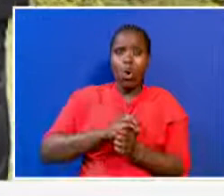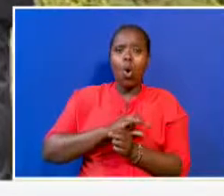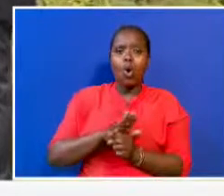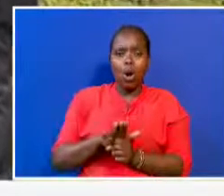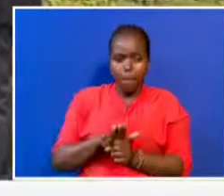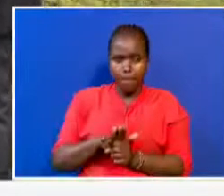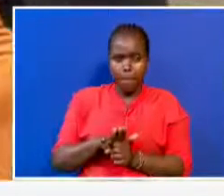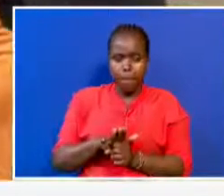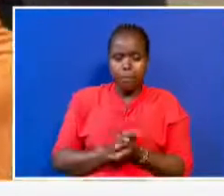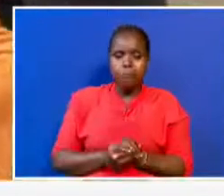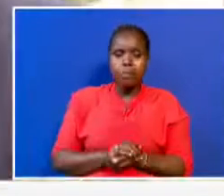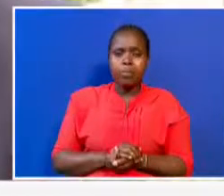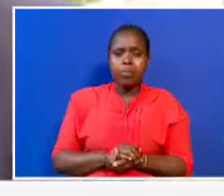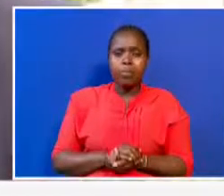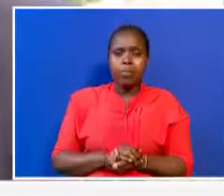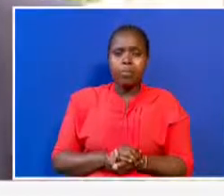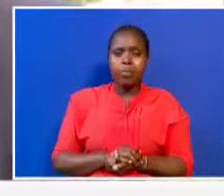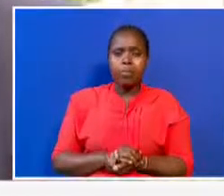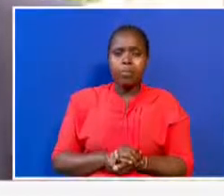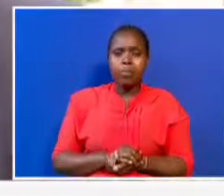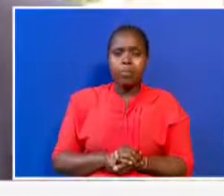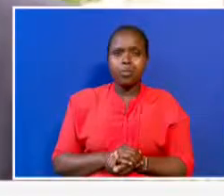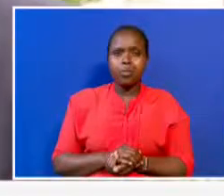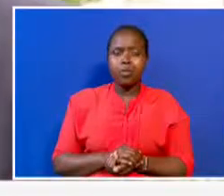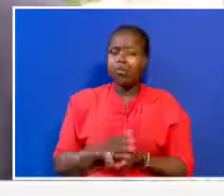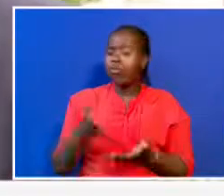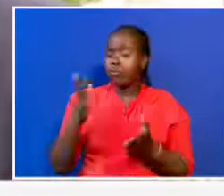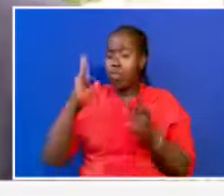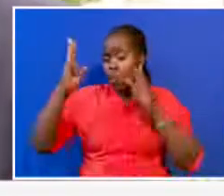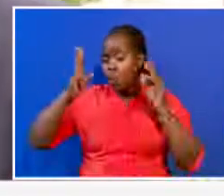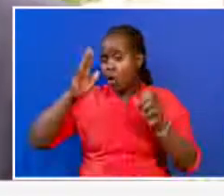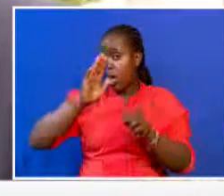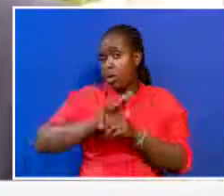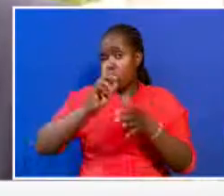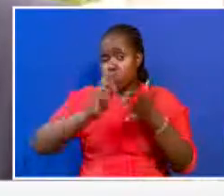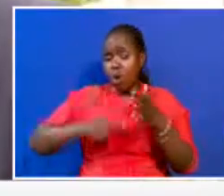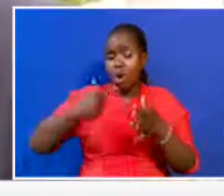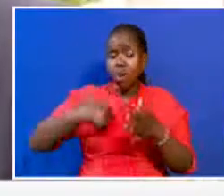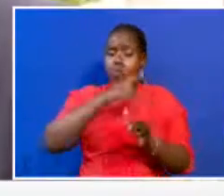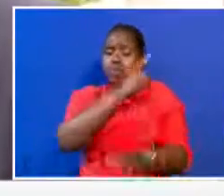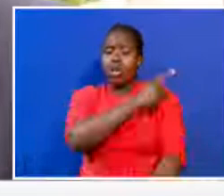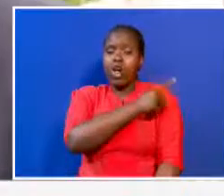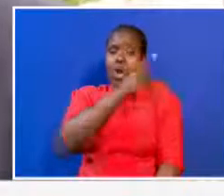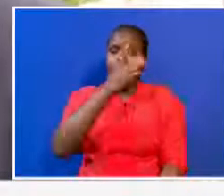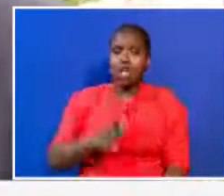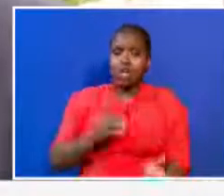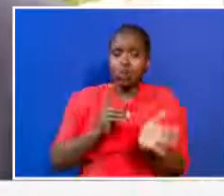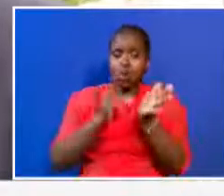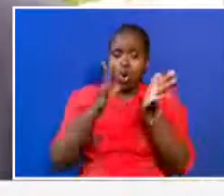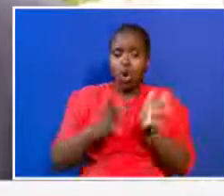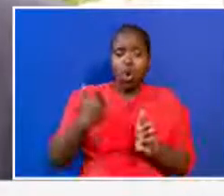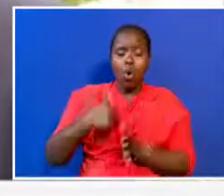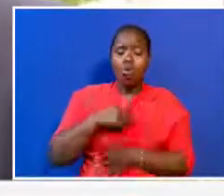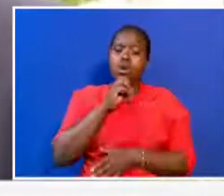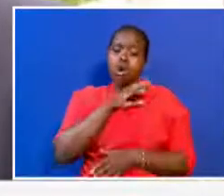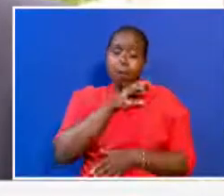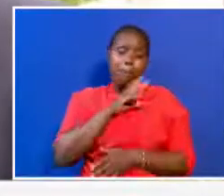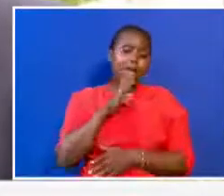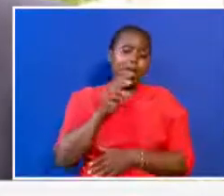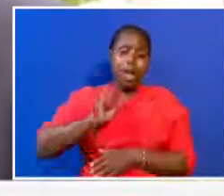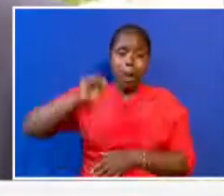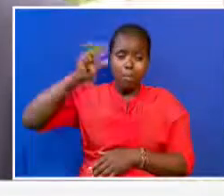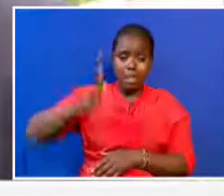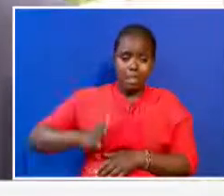vya COVID-19. La kuhuzunisha sana ni kwamba sisi kama madaktari tunawalaumu wale viongozi wa kisiasa